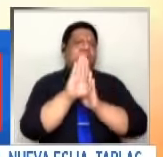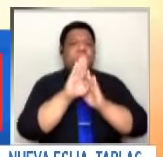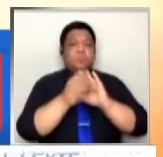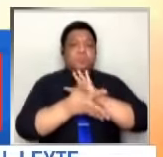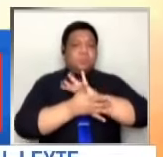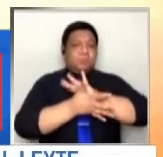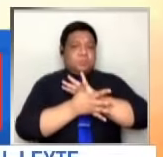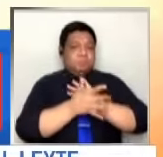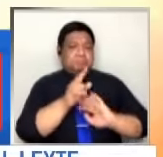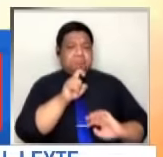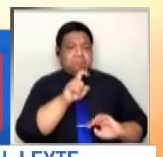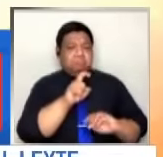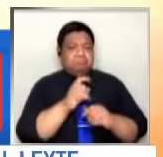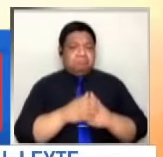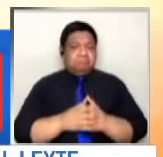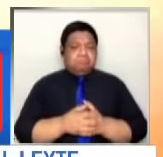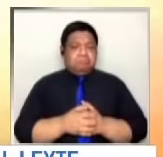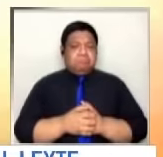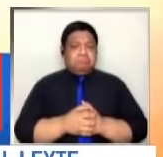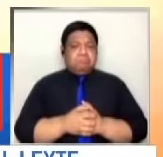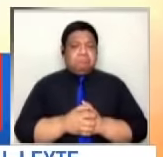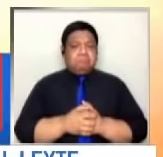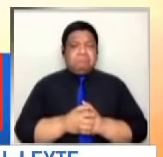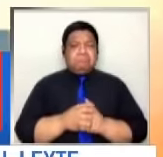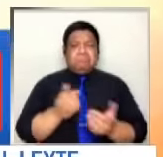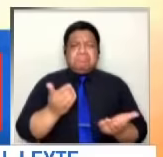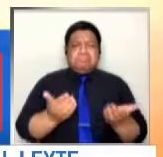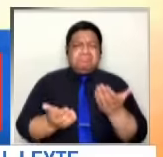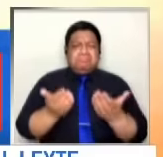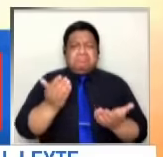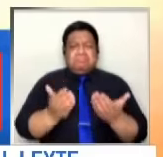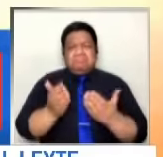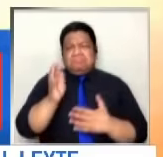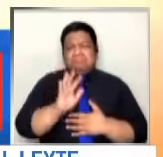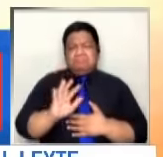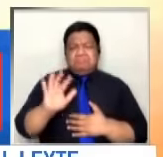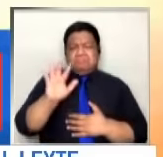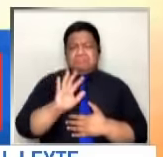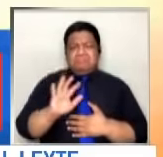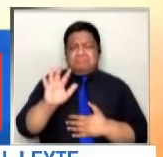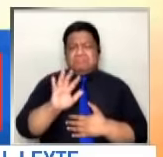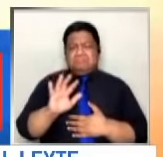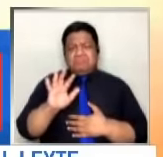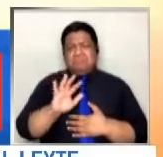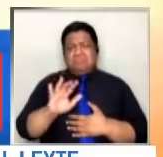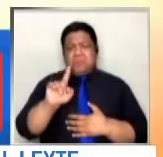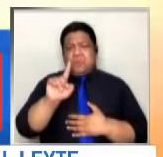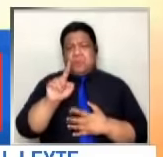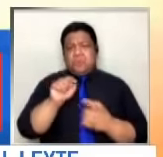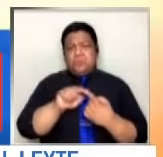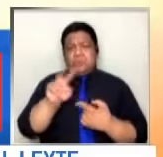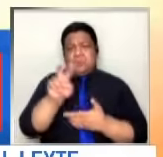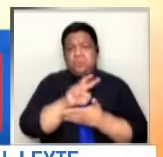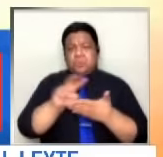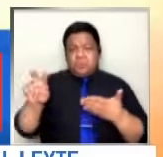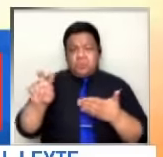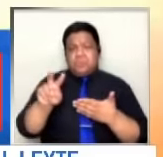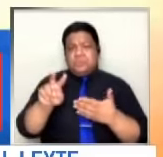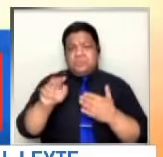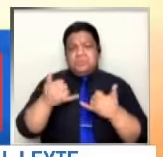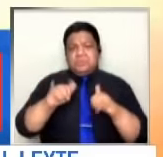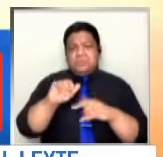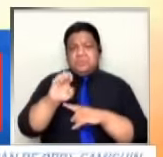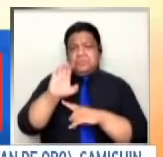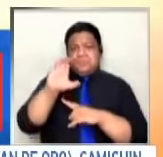bansa? Siguro, Pony, mga an additional 1 to 2 weeks either ECQ or baka pwedeng